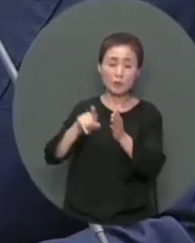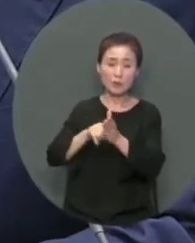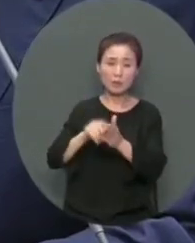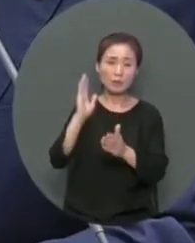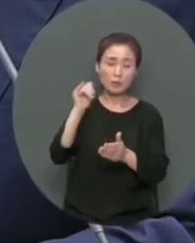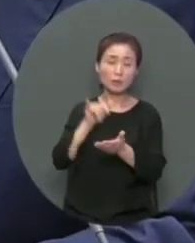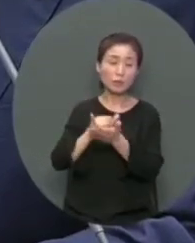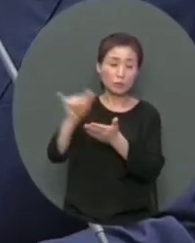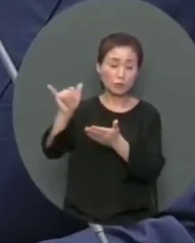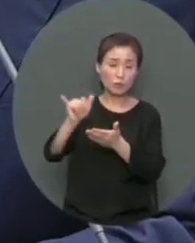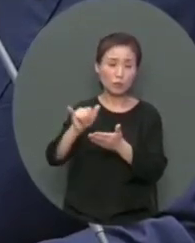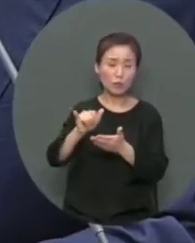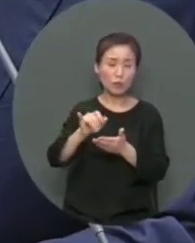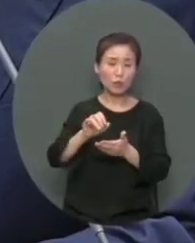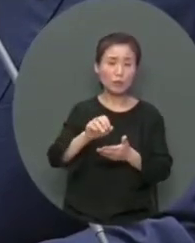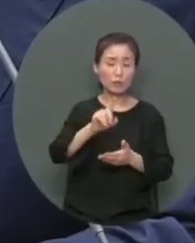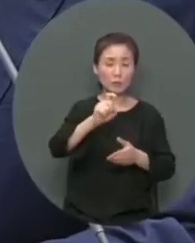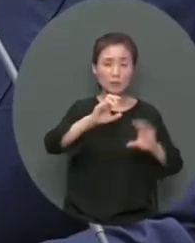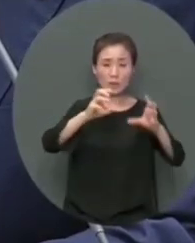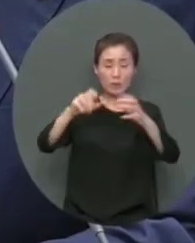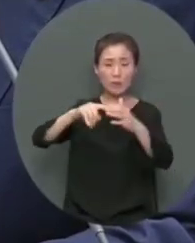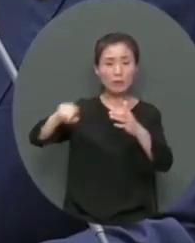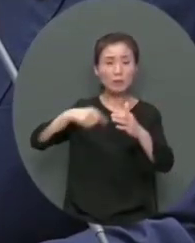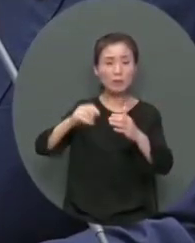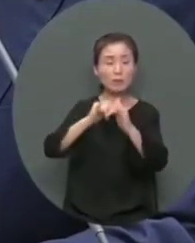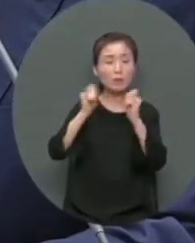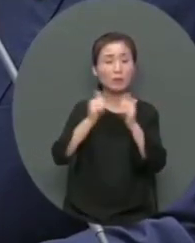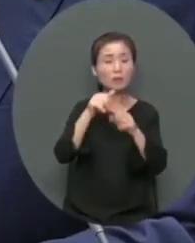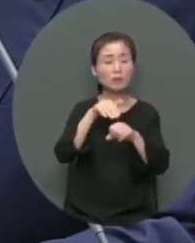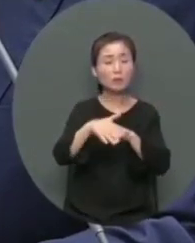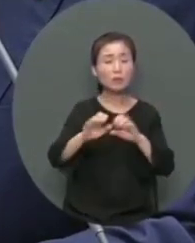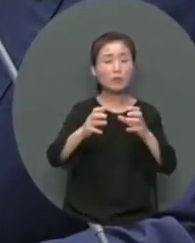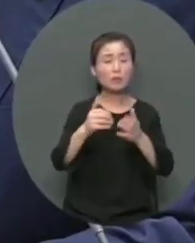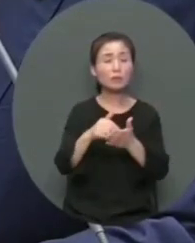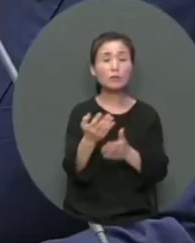중에 사회주의 국가가 몇 개 있습니까?